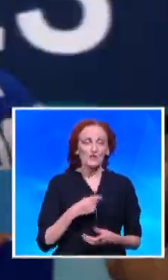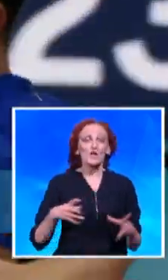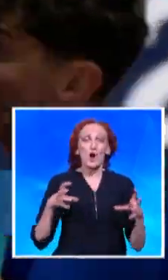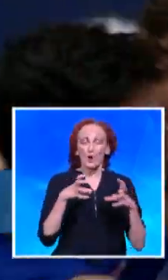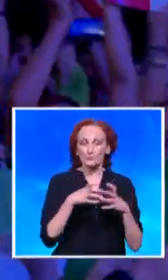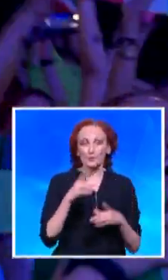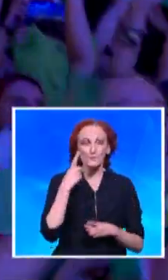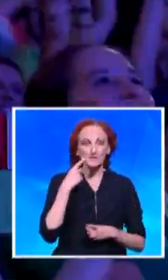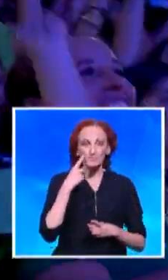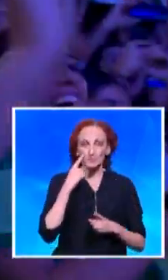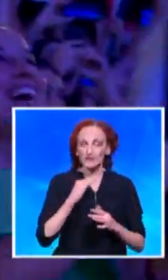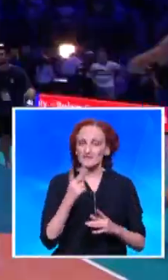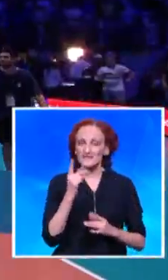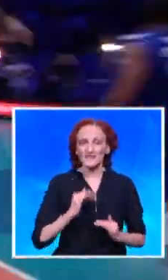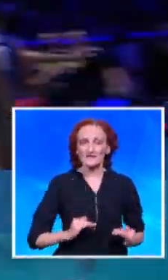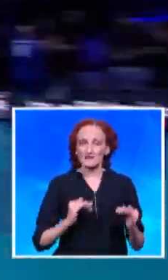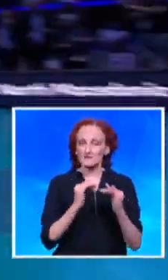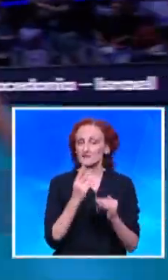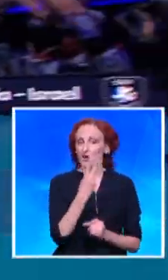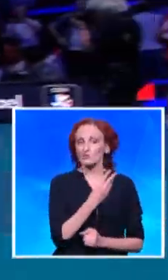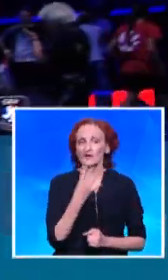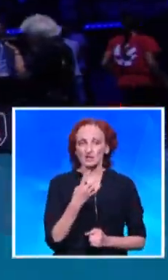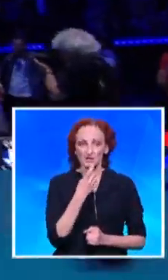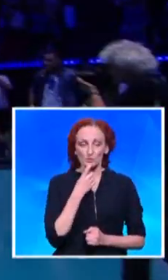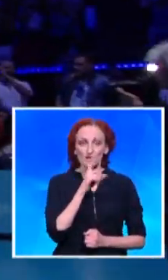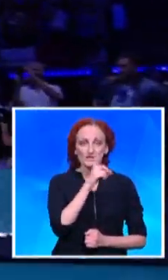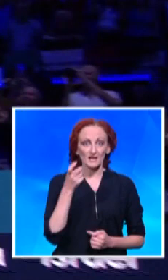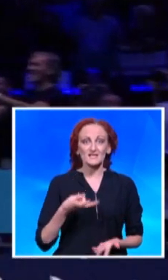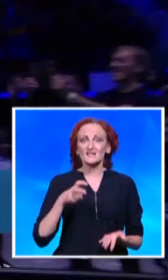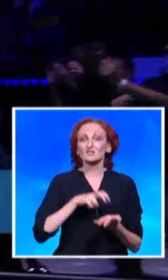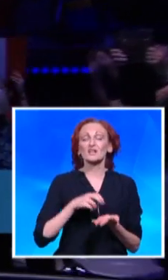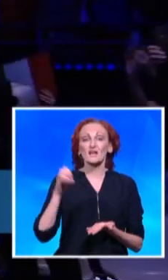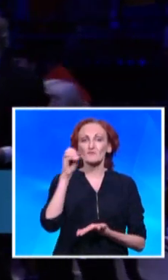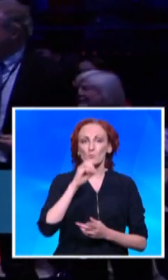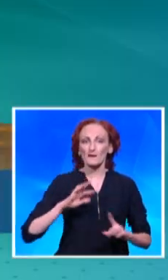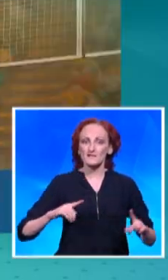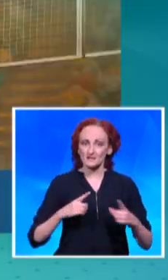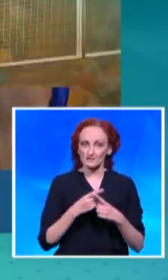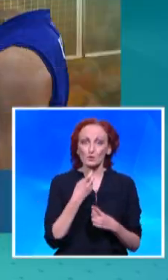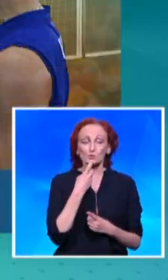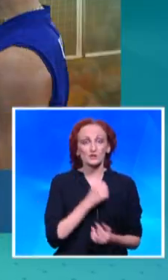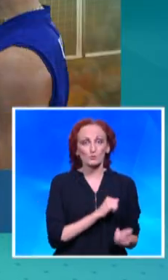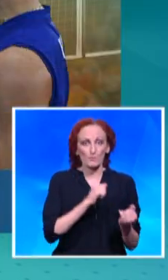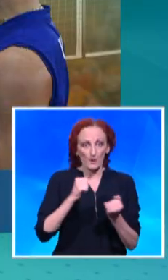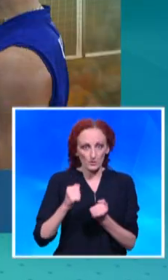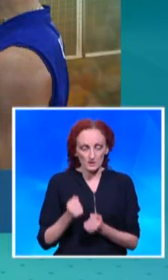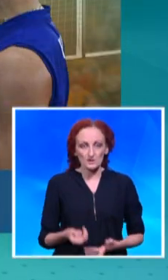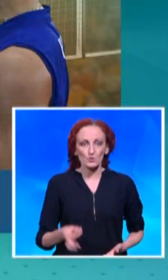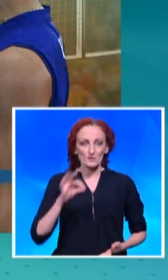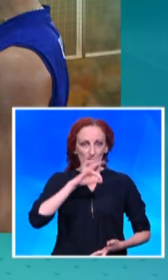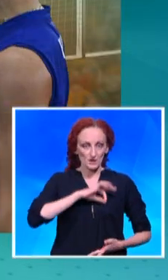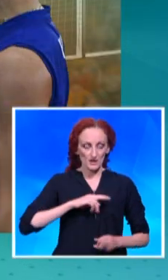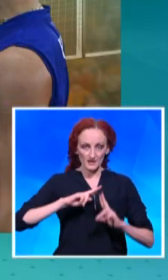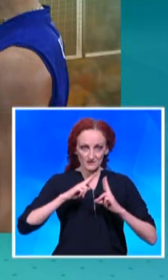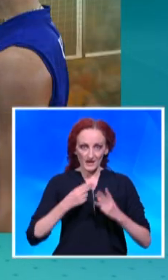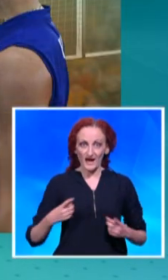със средна възраст от 24 години, италианците се качиха на европейския връх. Година по-късно покориха и световния, а сега са